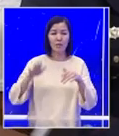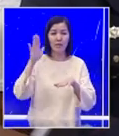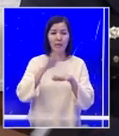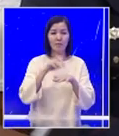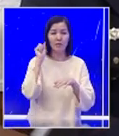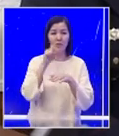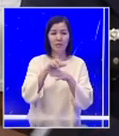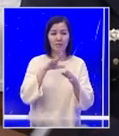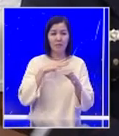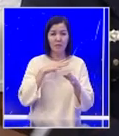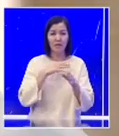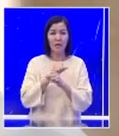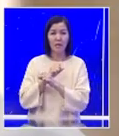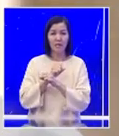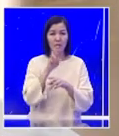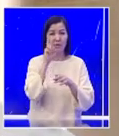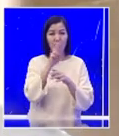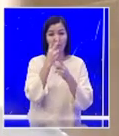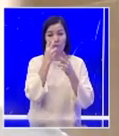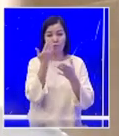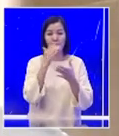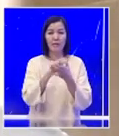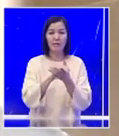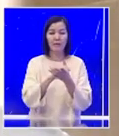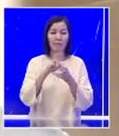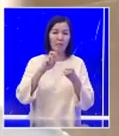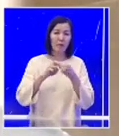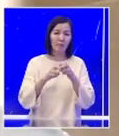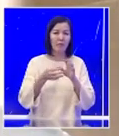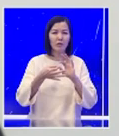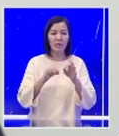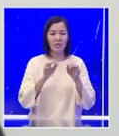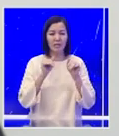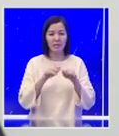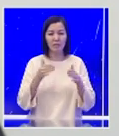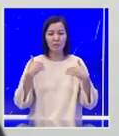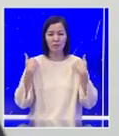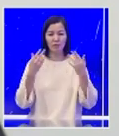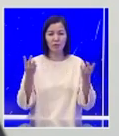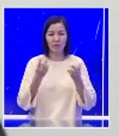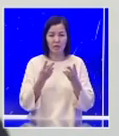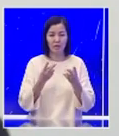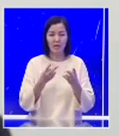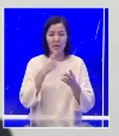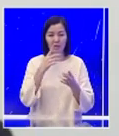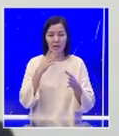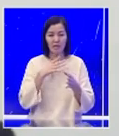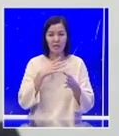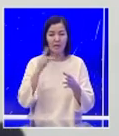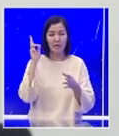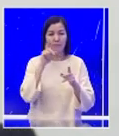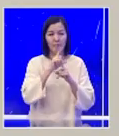тапсырма берді. Саяжайға барып, жағдаймен танысып, қордаланған әр мәселе бойынша ұсыныс алып келулерін айтты. Мектеп,